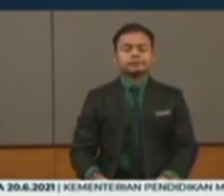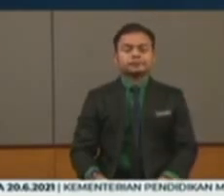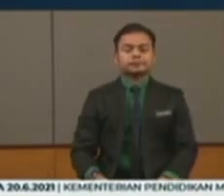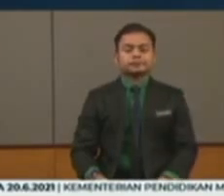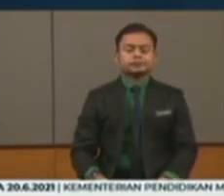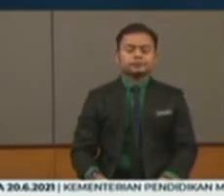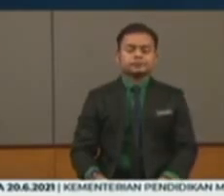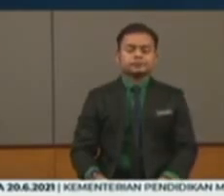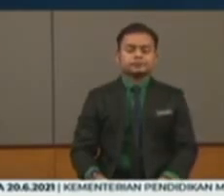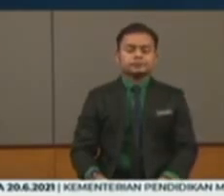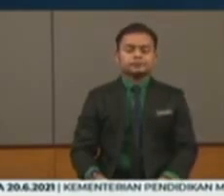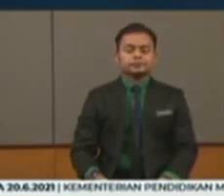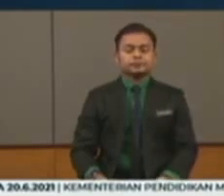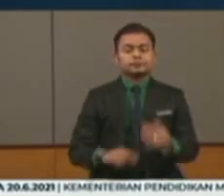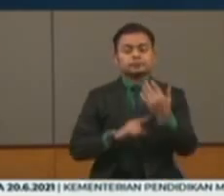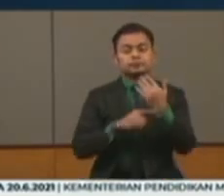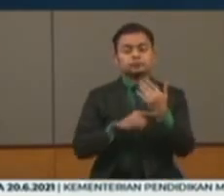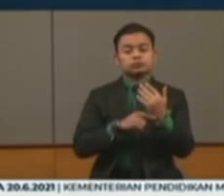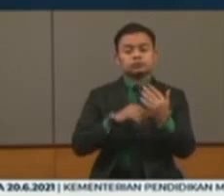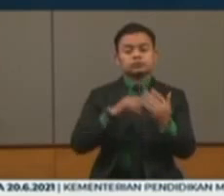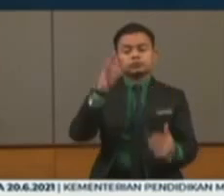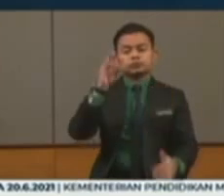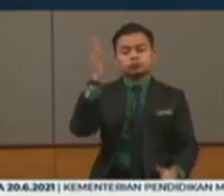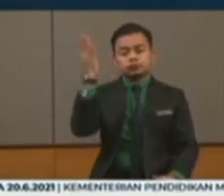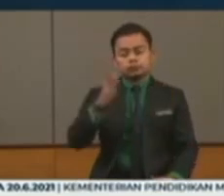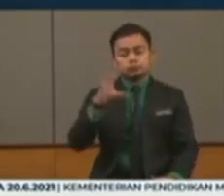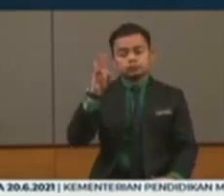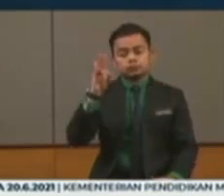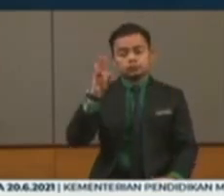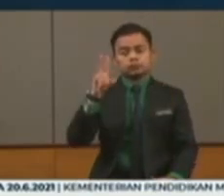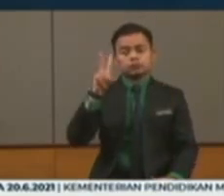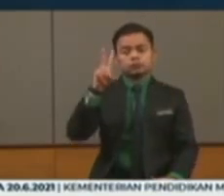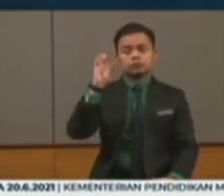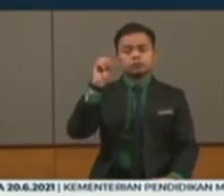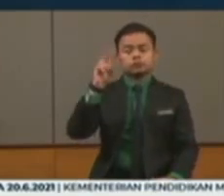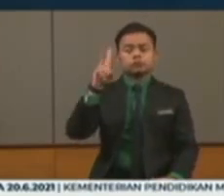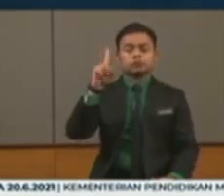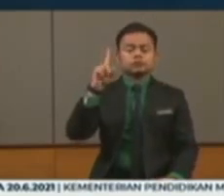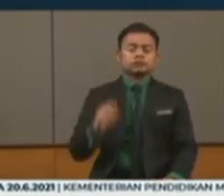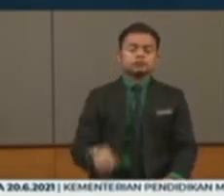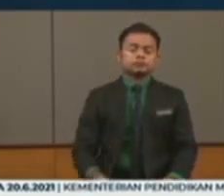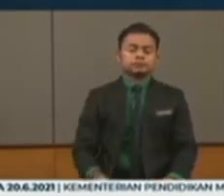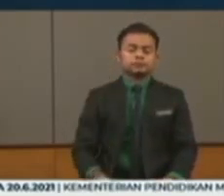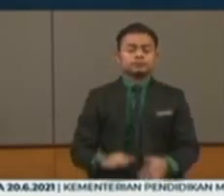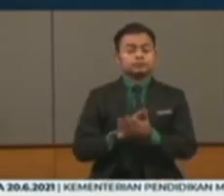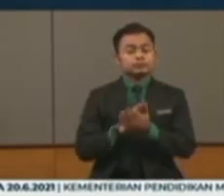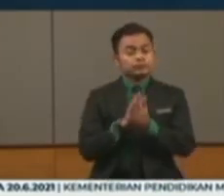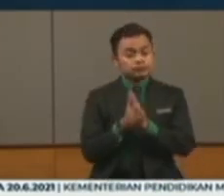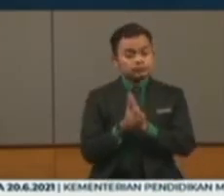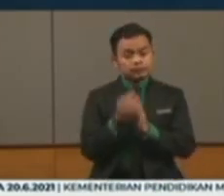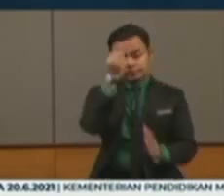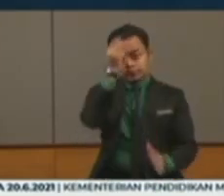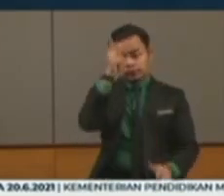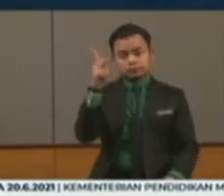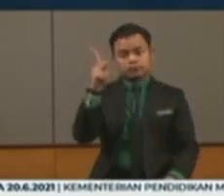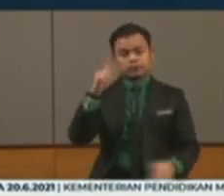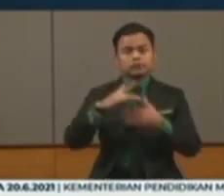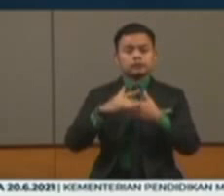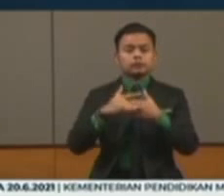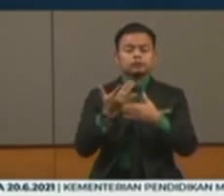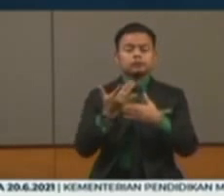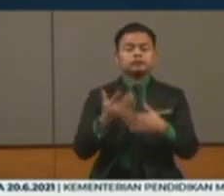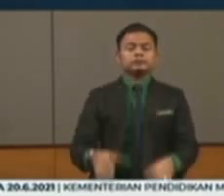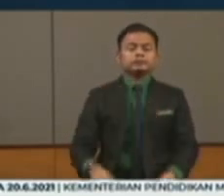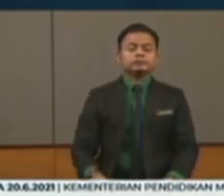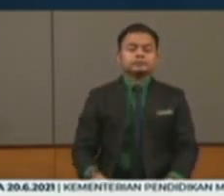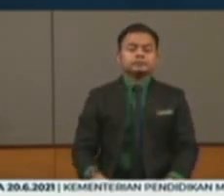SPP pada 7 julai 2021 dari pita maklumkan lebih awal pada sedangkan